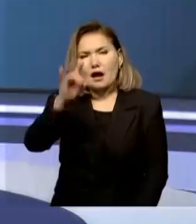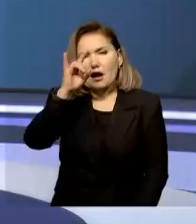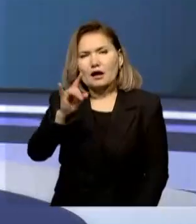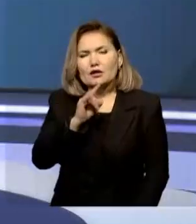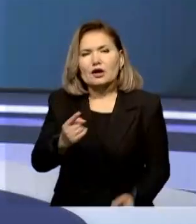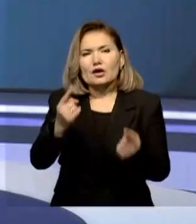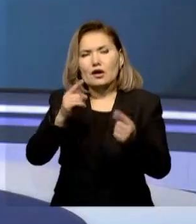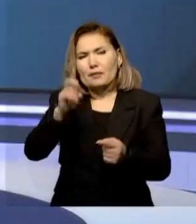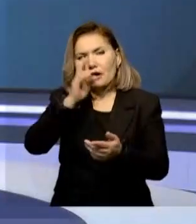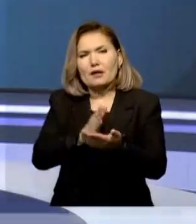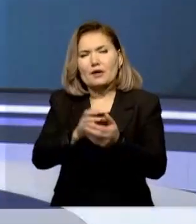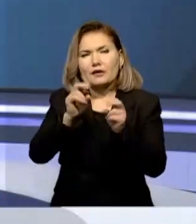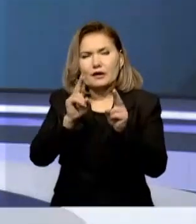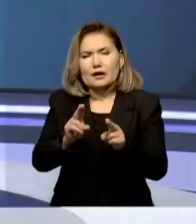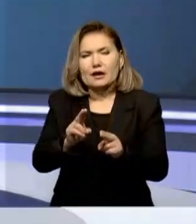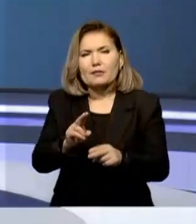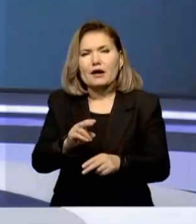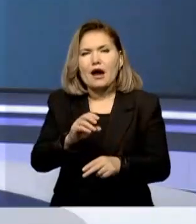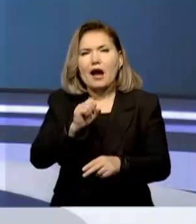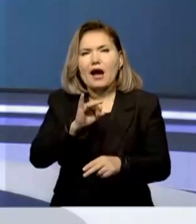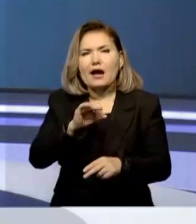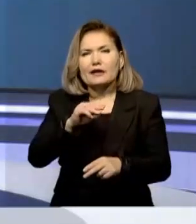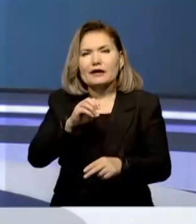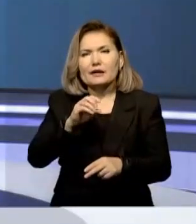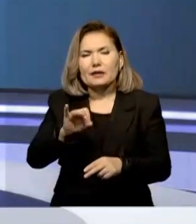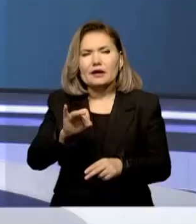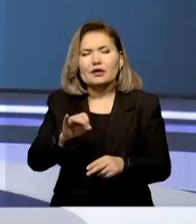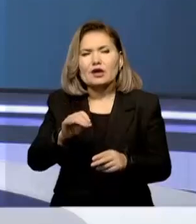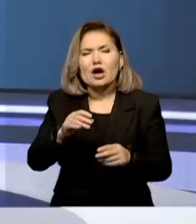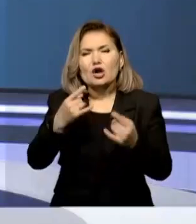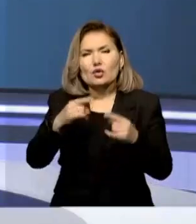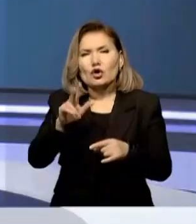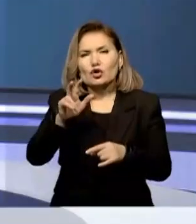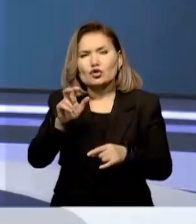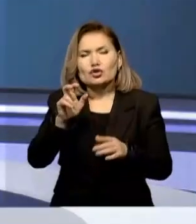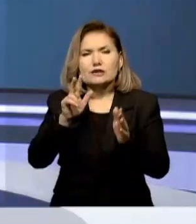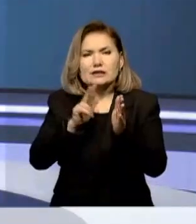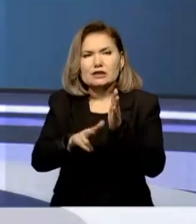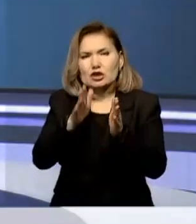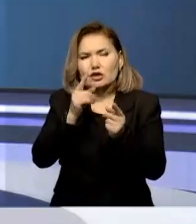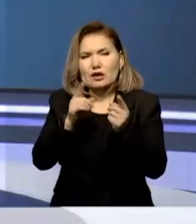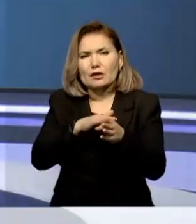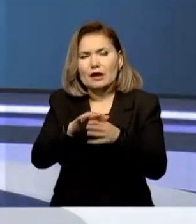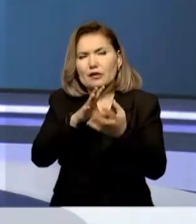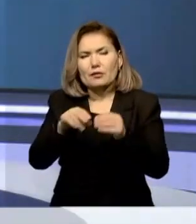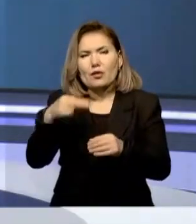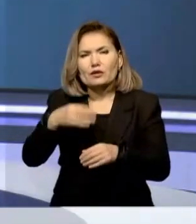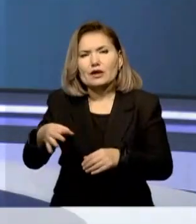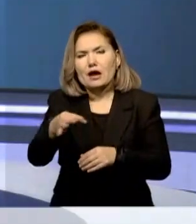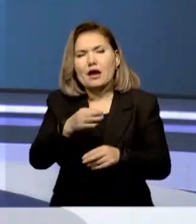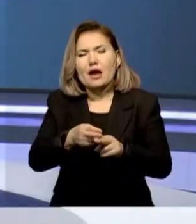Қазақтың көрнекті мемлекет қайраткері Шешен Айтеке би Бәйбекұлының туғанына 380 жыл. Осы айтулы датаға орай